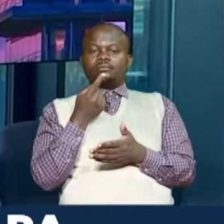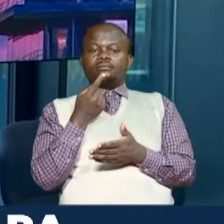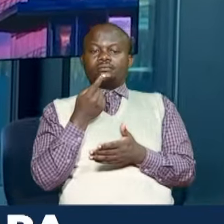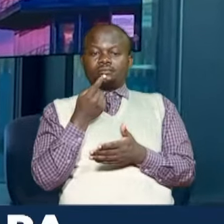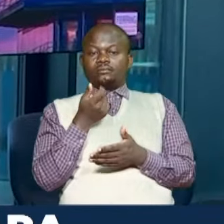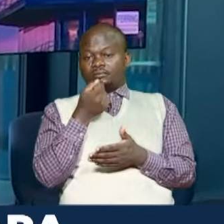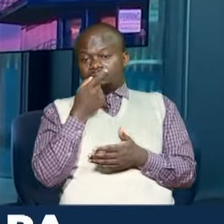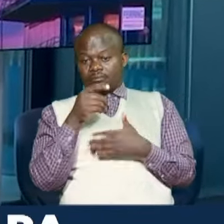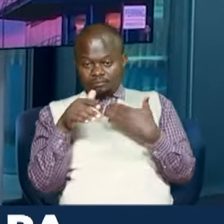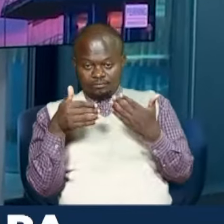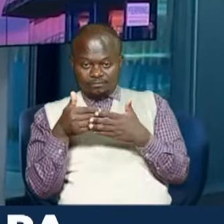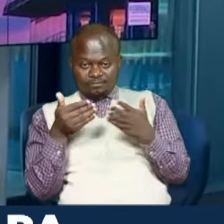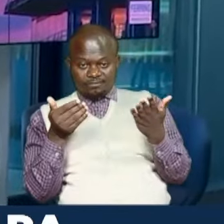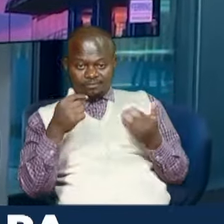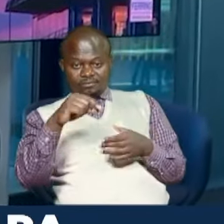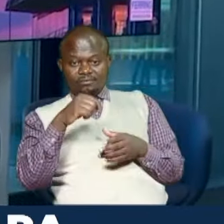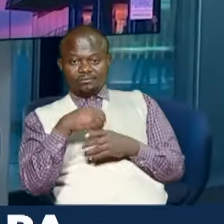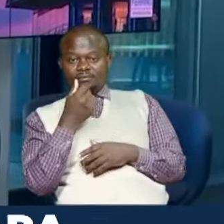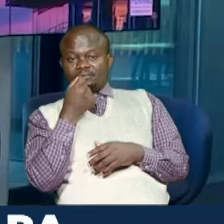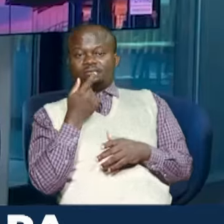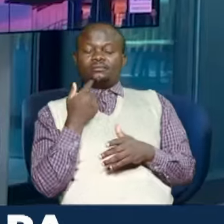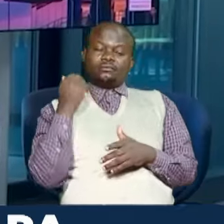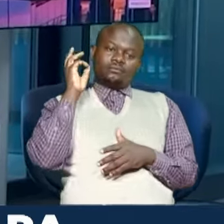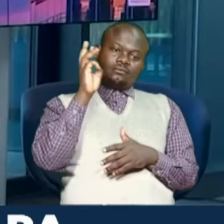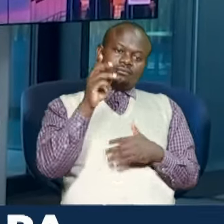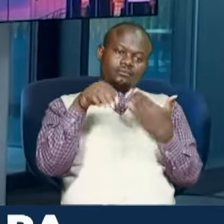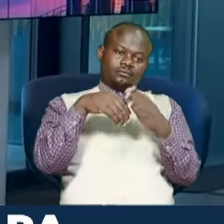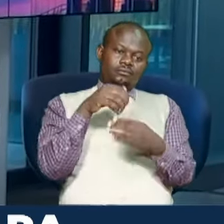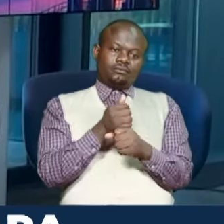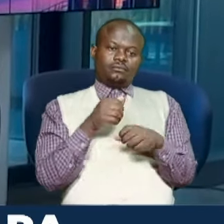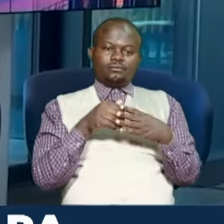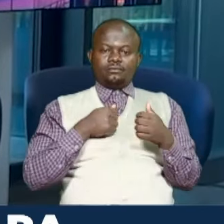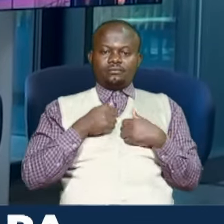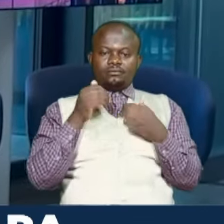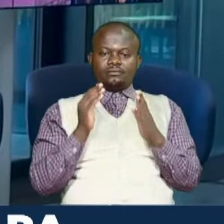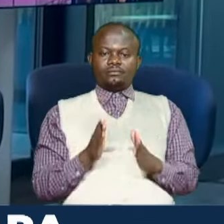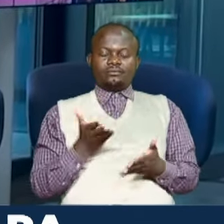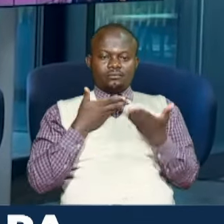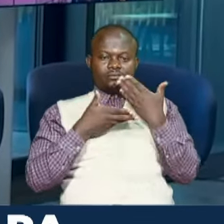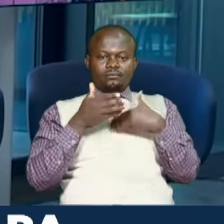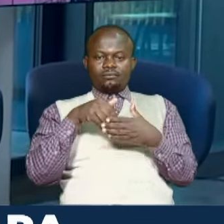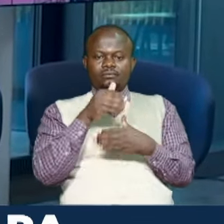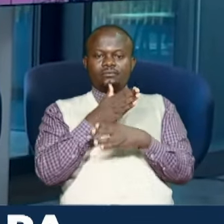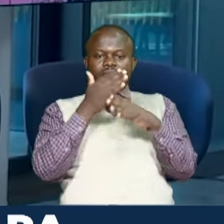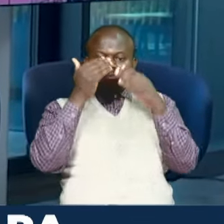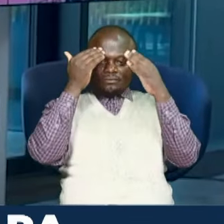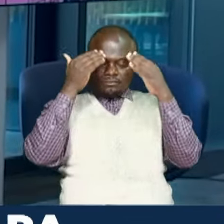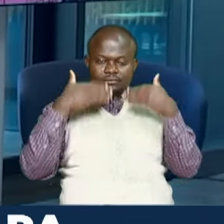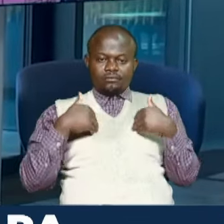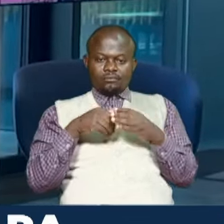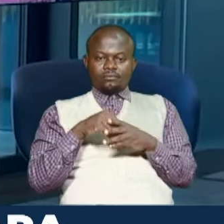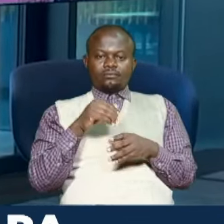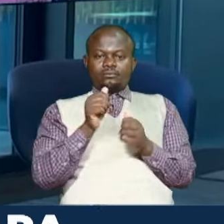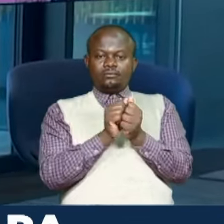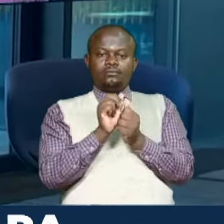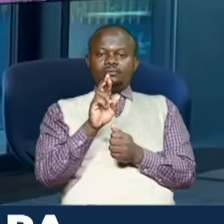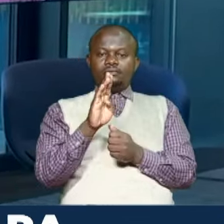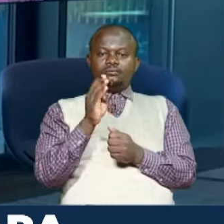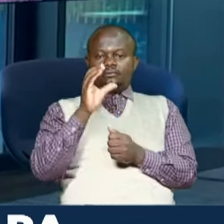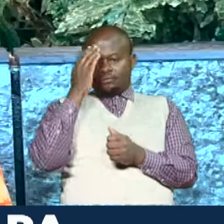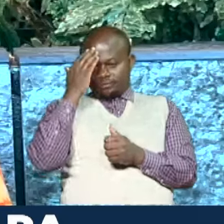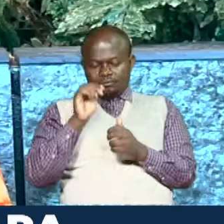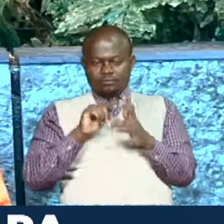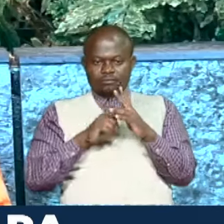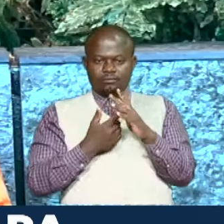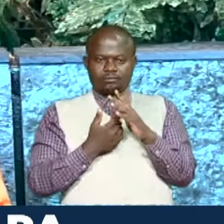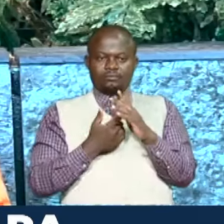Icyo kigo kikaba mu minsi ya vuba kizaza no gukorera mu Rwanda. Kirimo kuganira na Minisiteri y'Ubuzima na RBC kugira ngo batangire